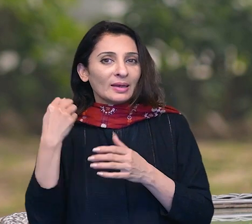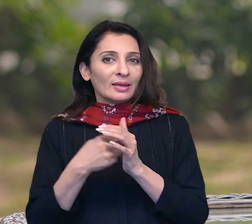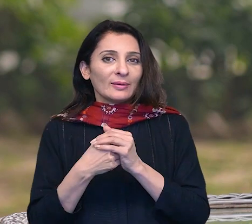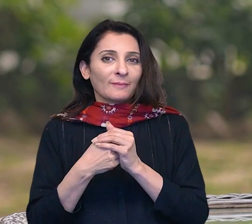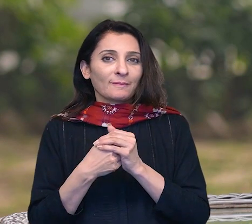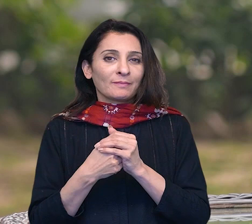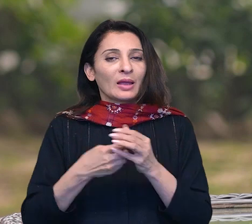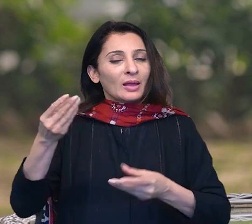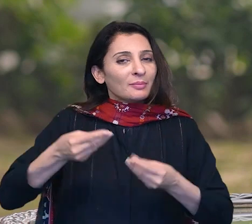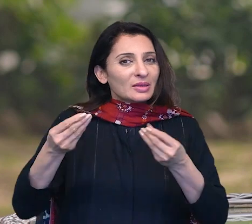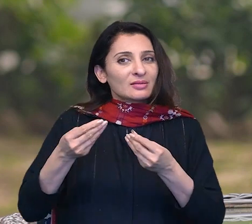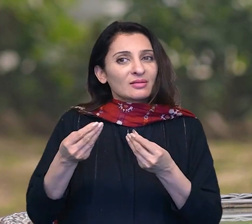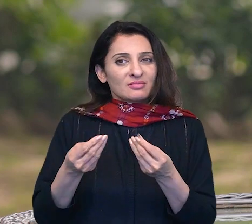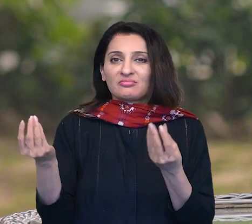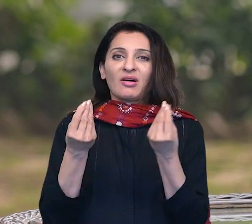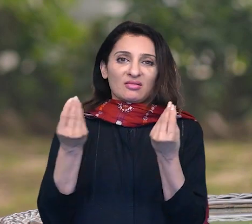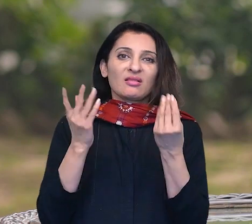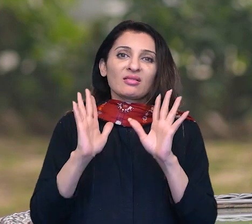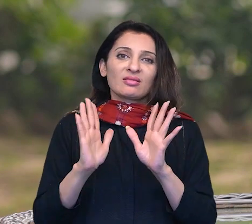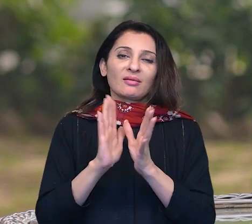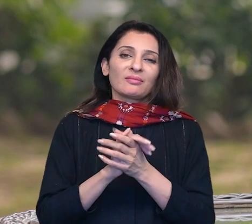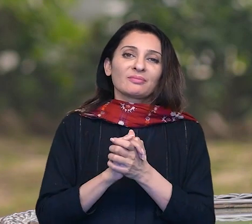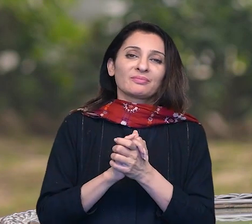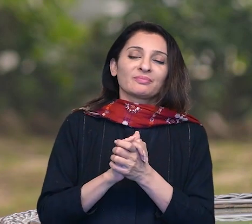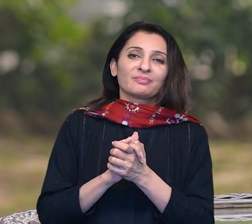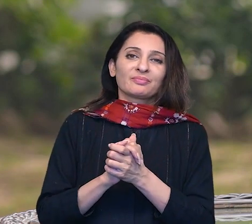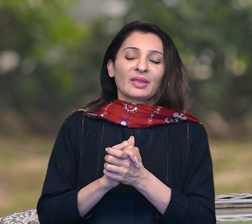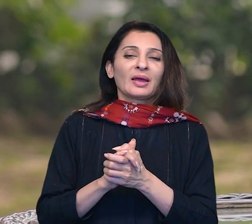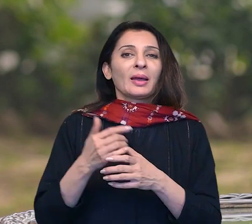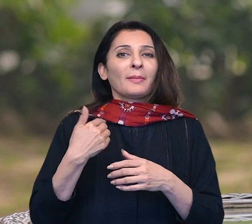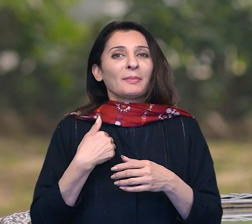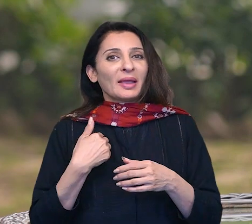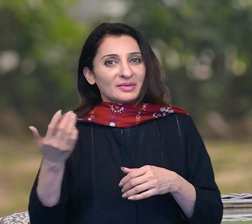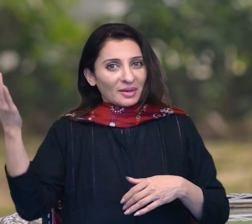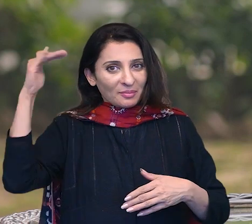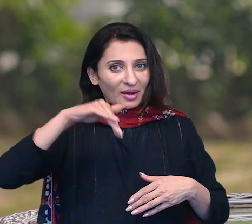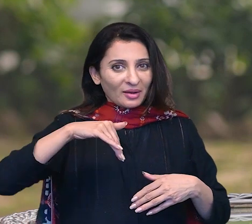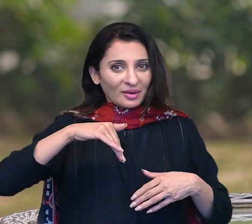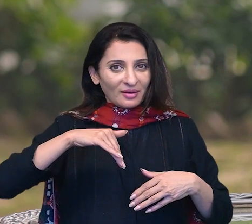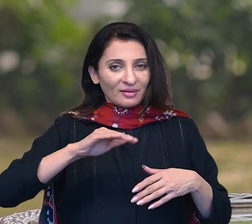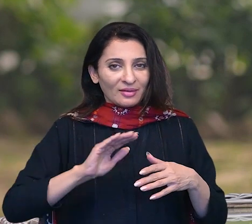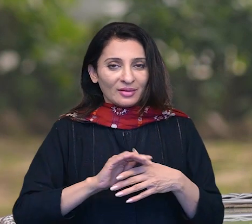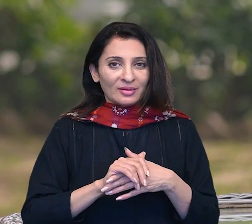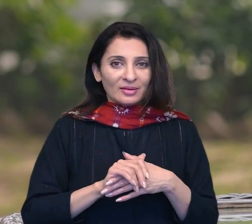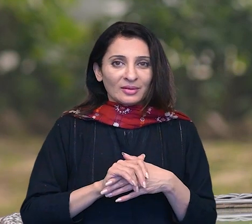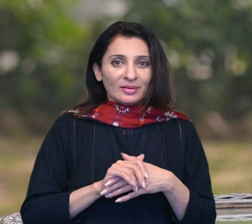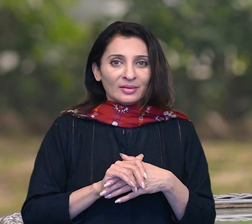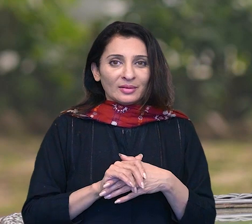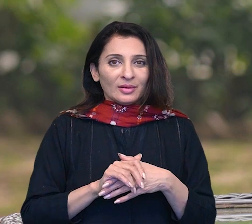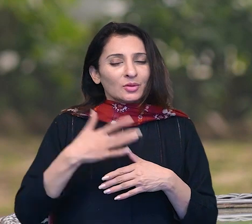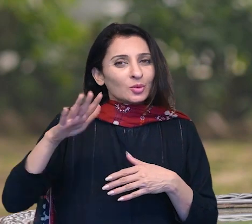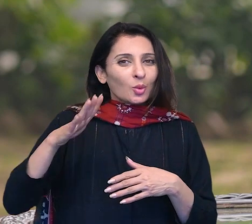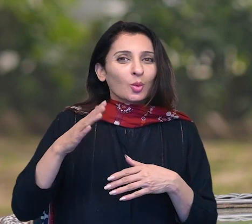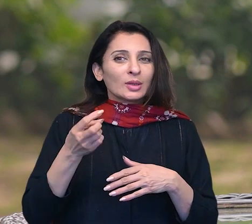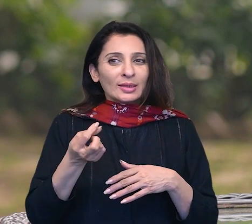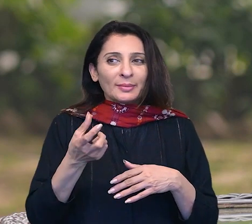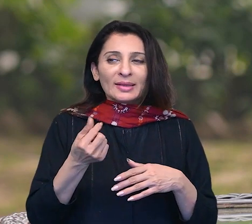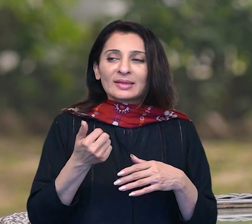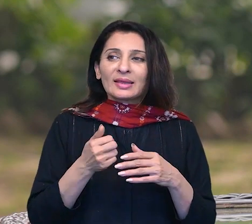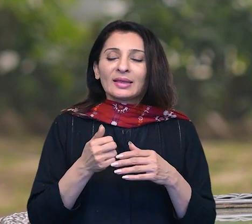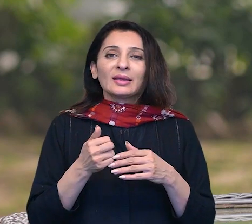पहले जो है वो बिज़नेस करना आसान था. मैं जब आया तो